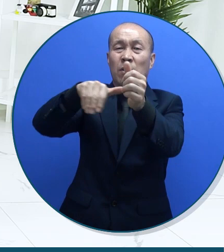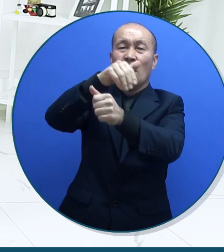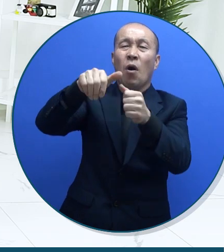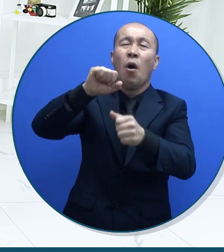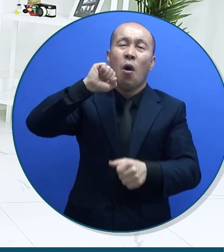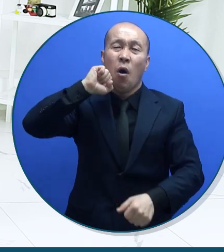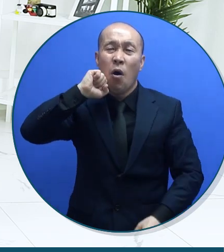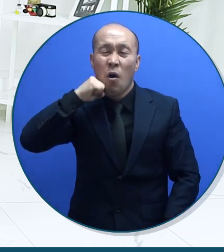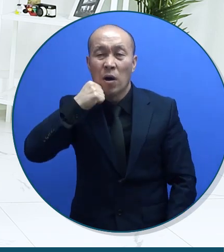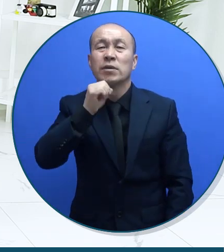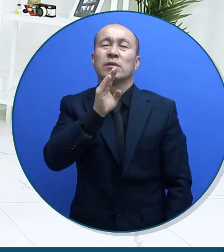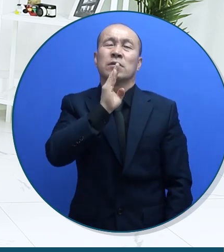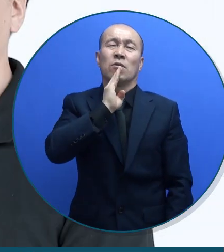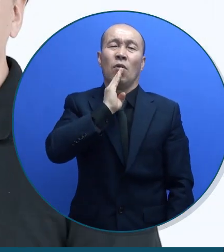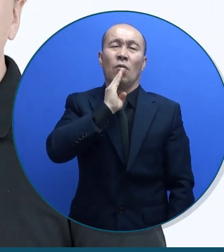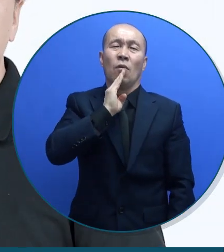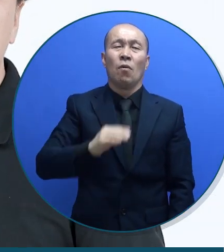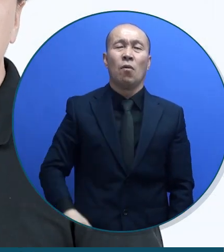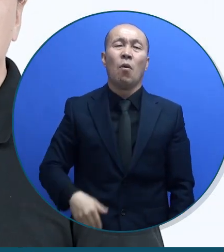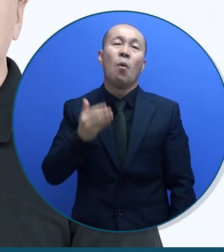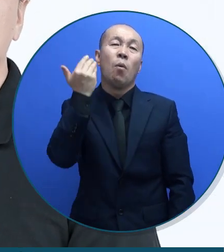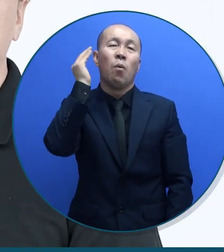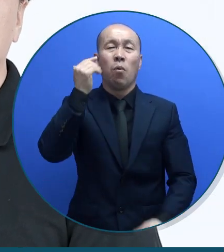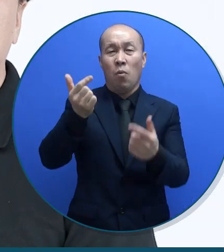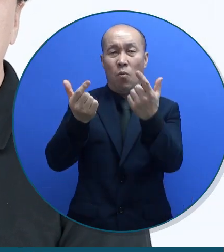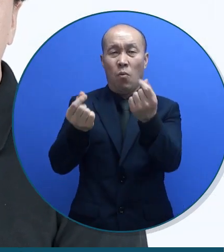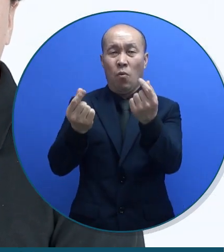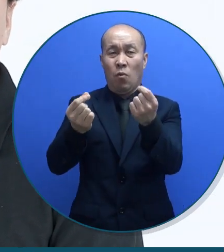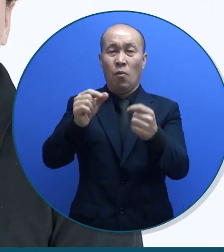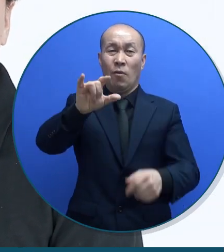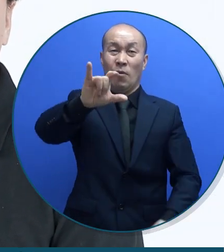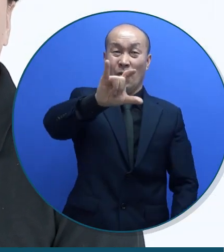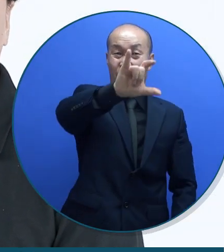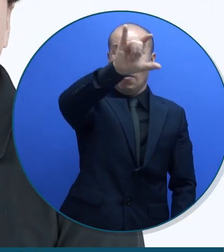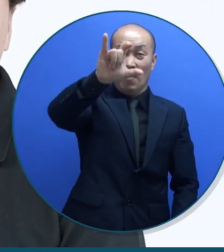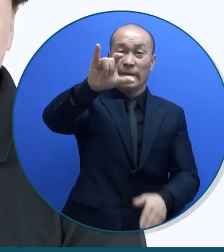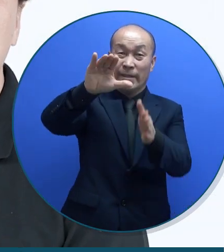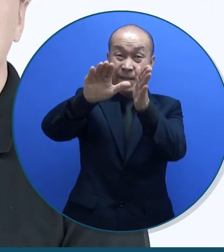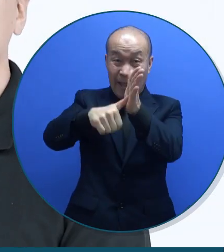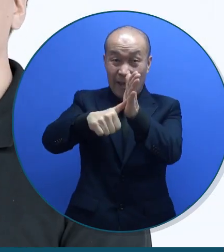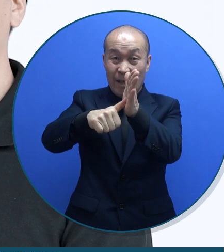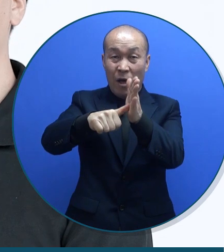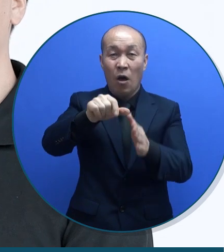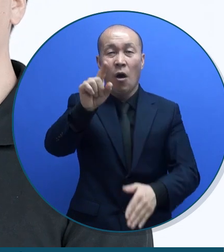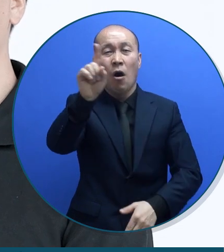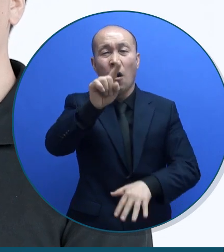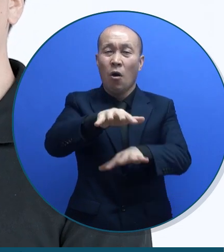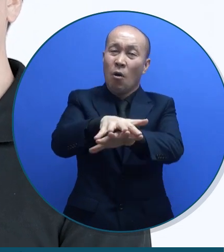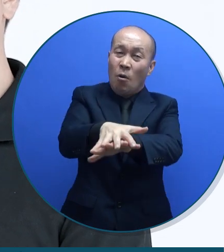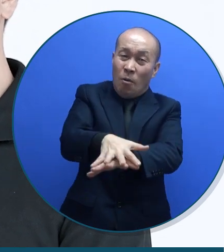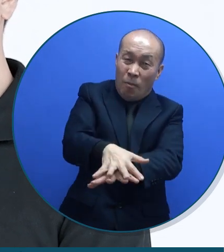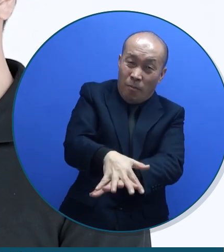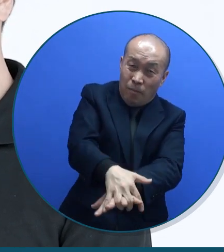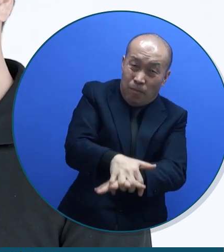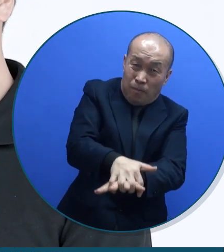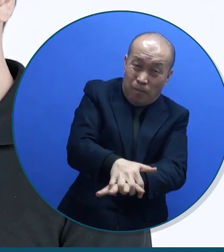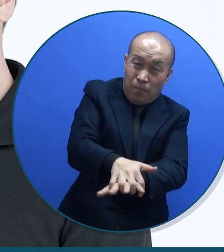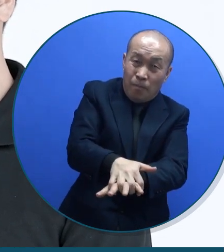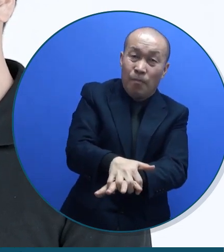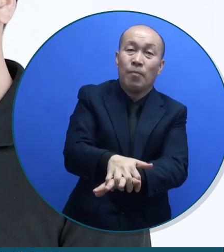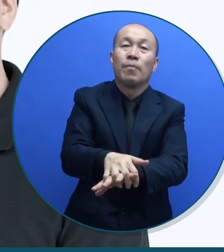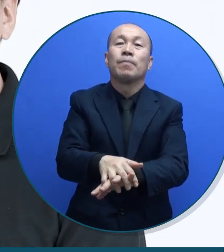좀 어려워졌는데요. 요즘 같은 코로나 시대에는 어떤 심폐소생술을 해야